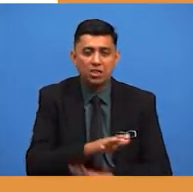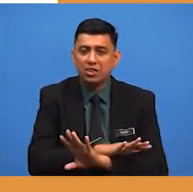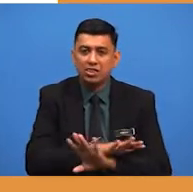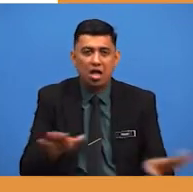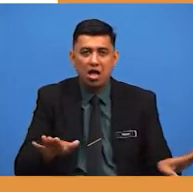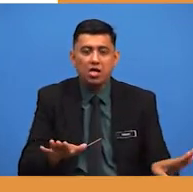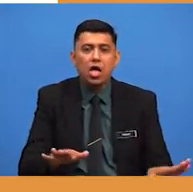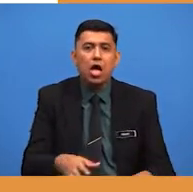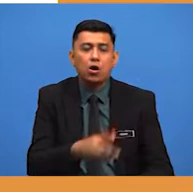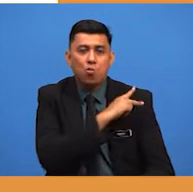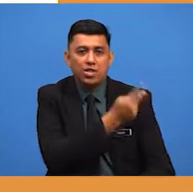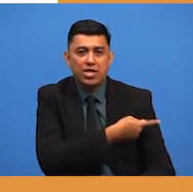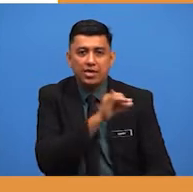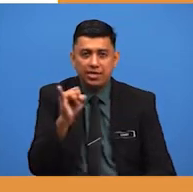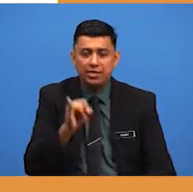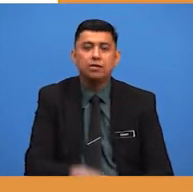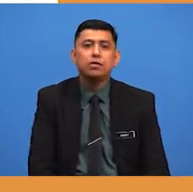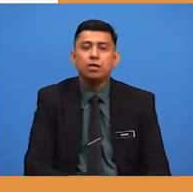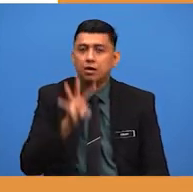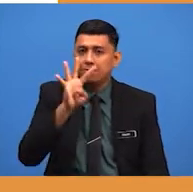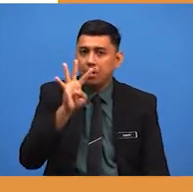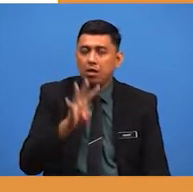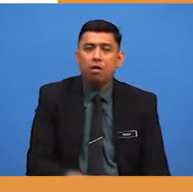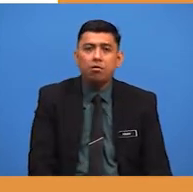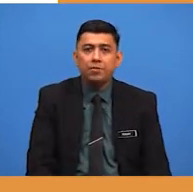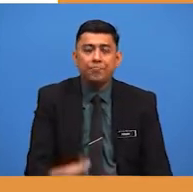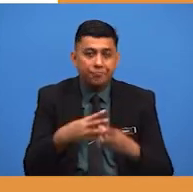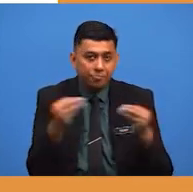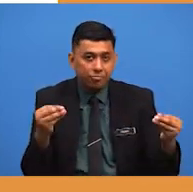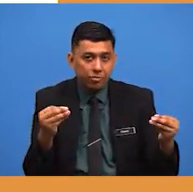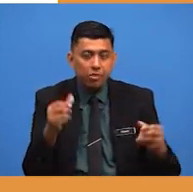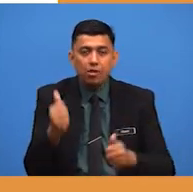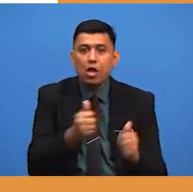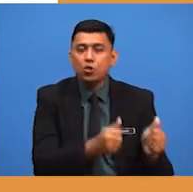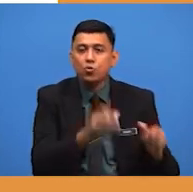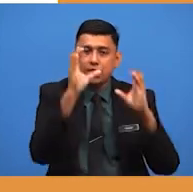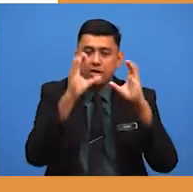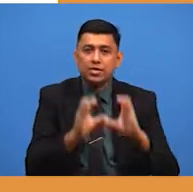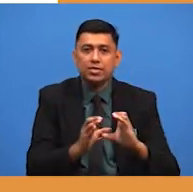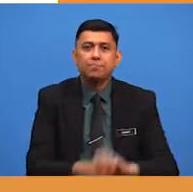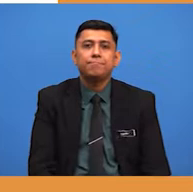anda tidak menguasai. Yang keempat, tamat atau cara.